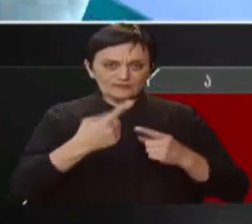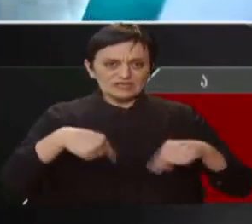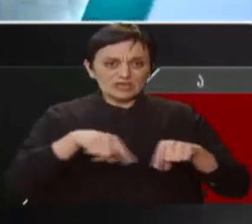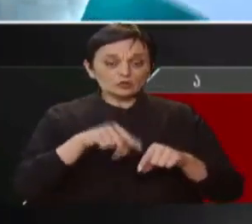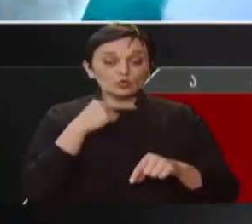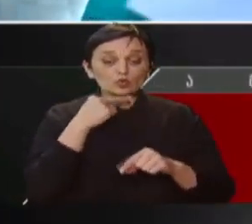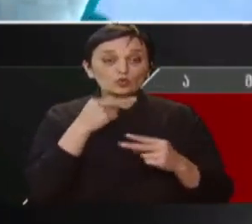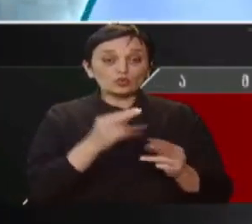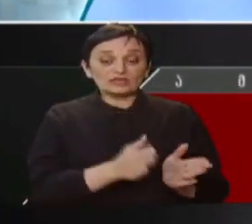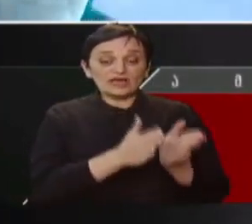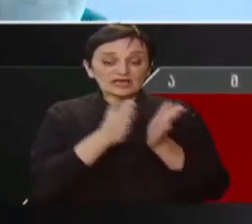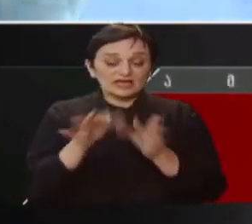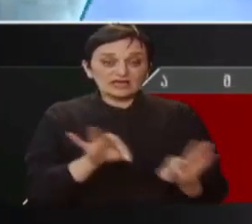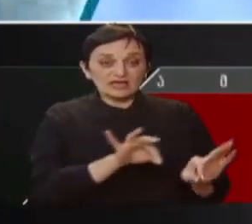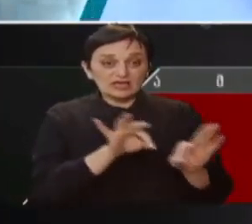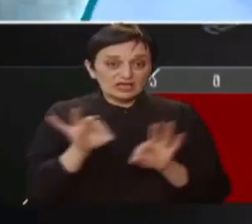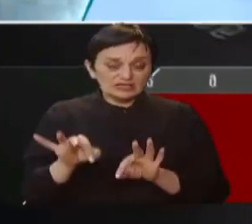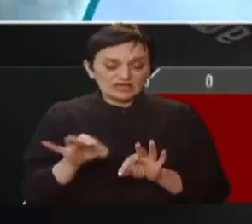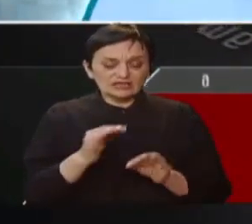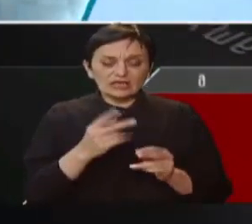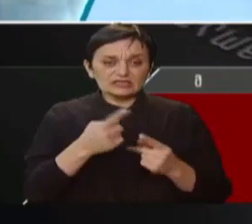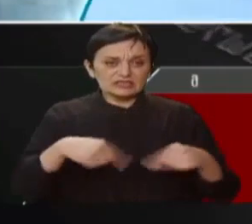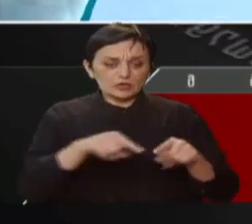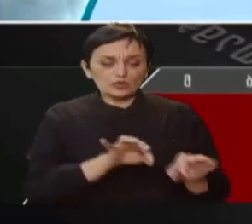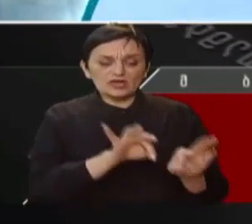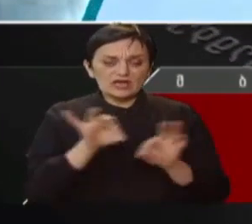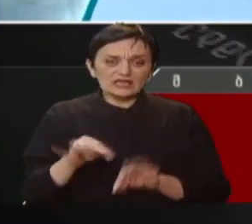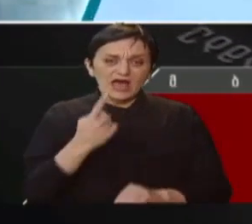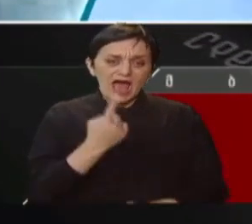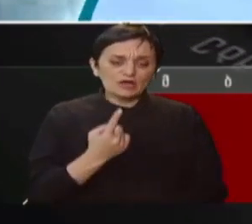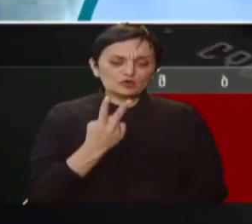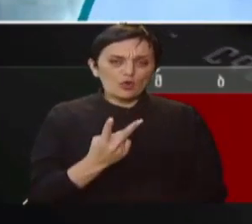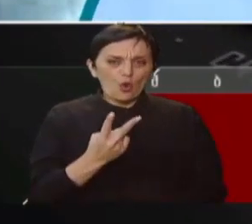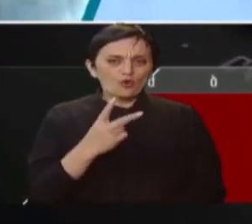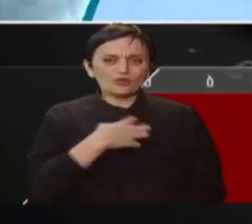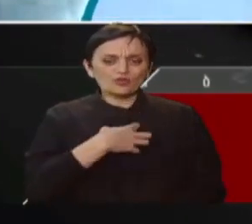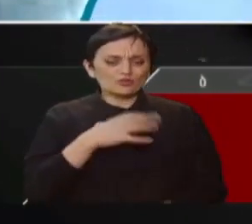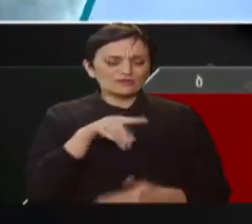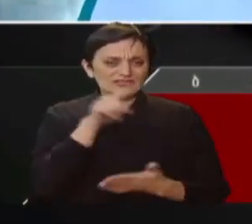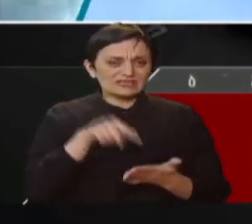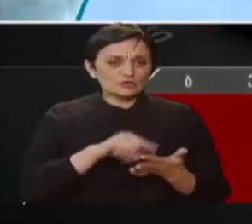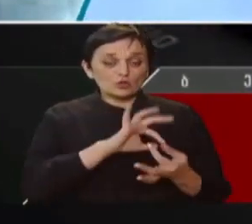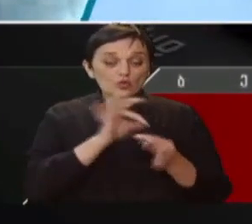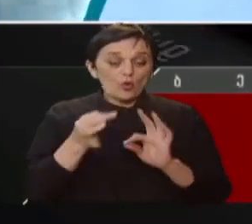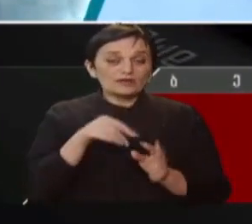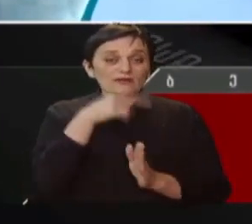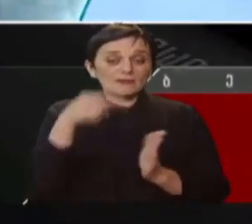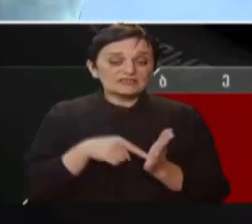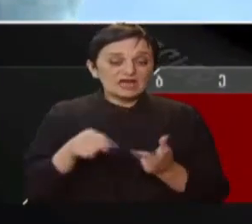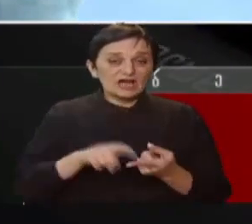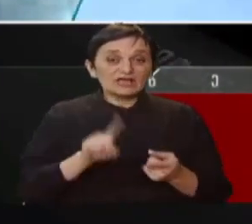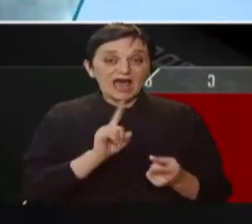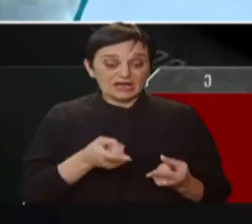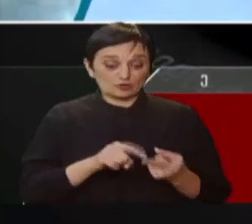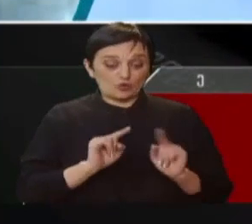და ყურადღების გადატანა მოხდეს, საზოგადოების მხრიდან ყურადღების გადატანა მოხდეს ერთ-ორ უმნიშვნელო საკითხთან და კონკრეტულ საკითხებთან დაკავშირებით. რაც